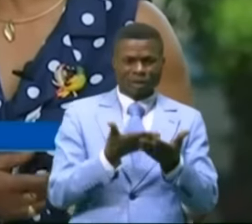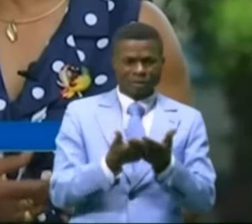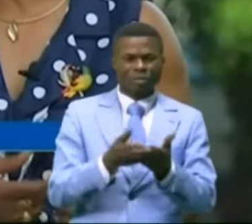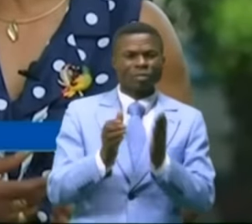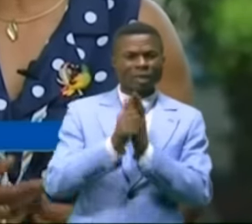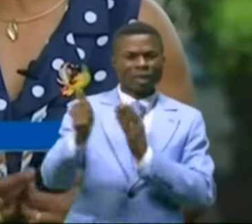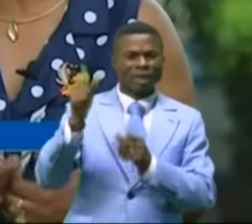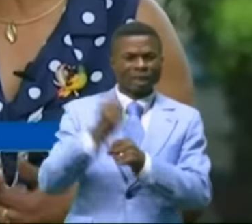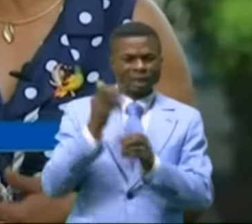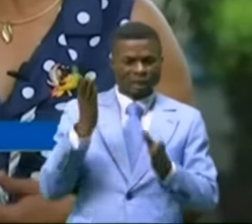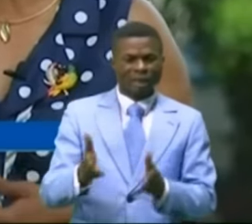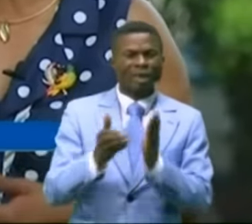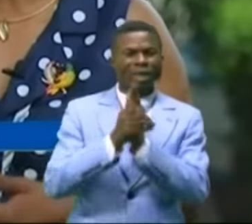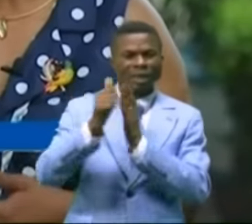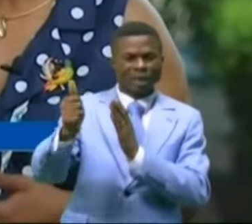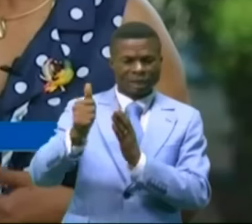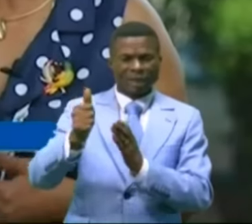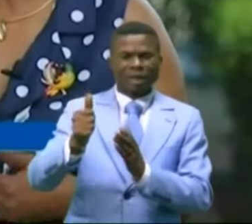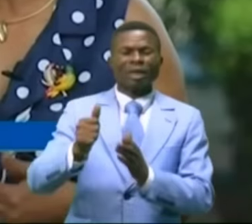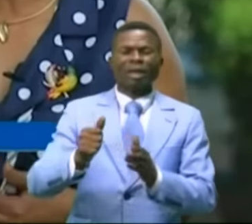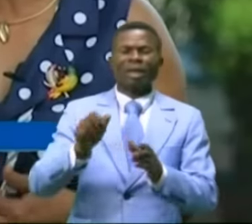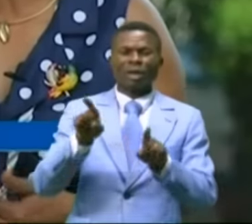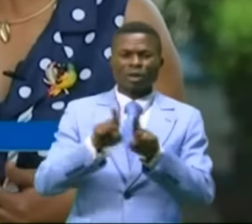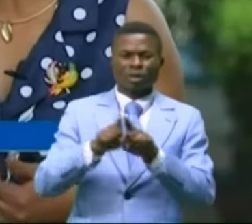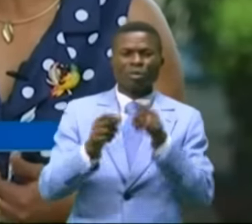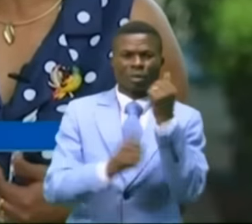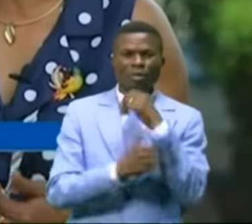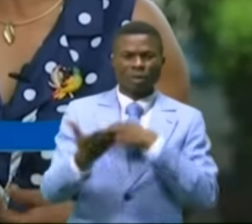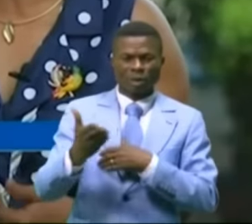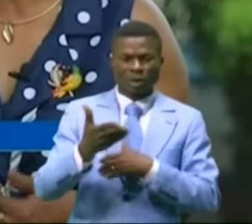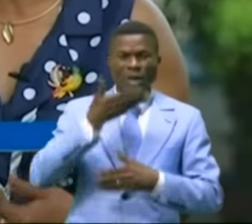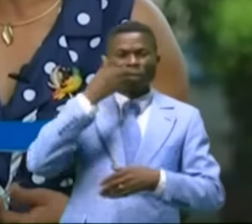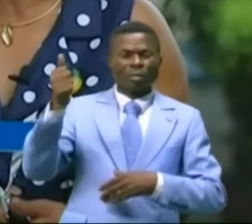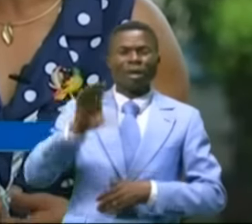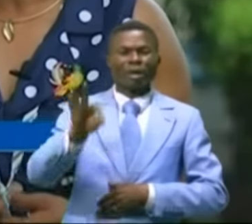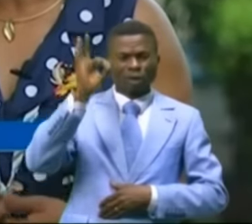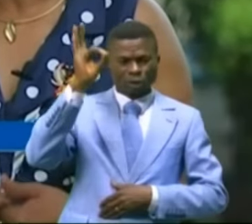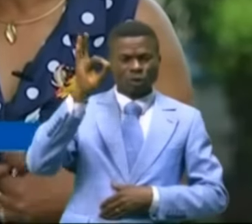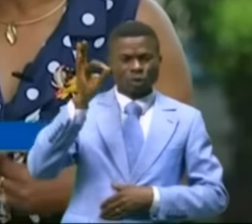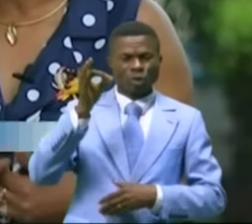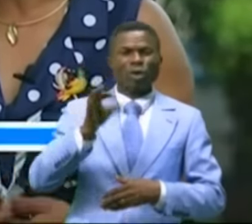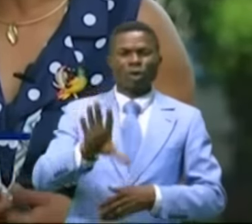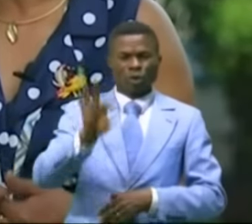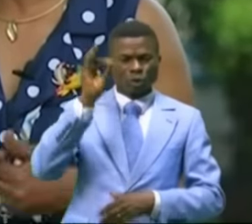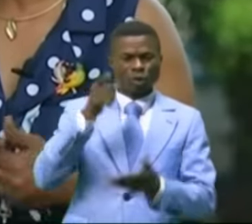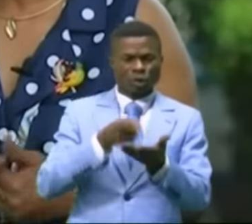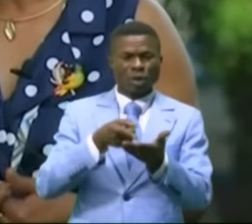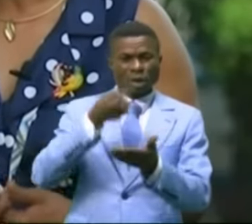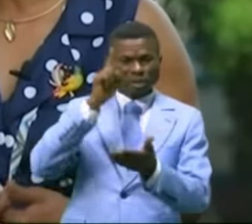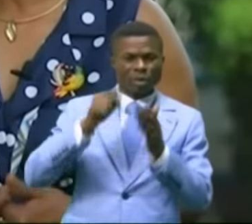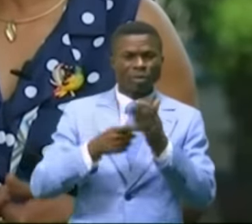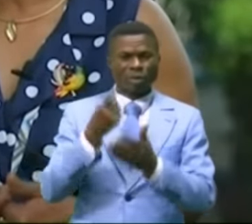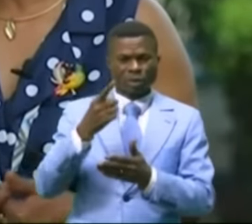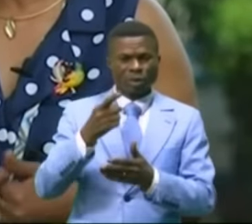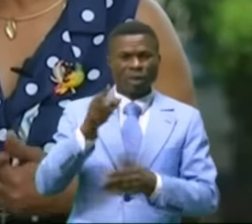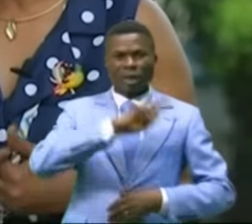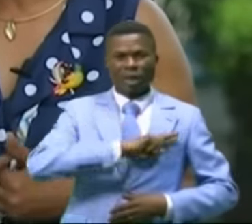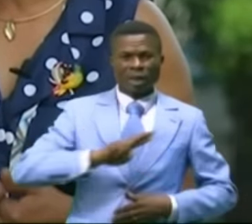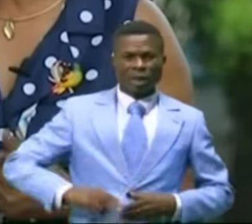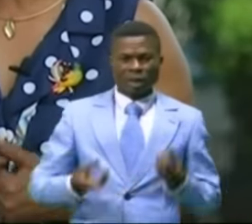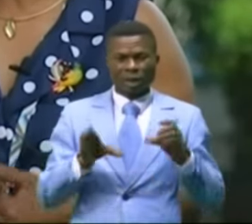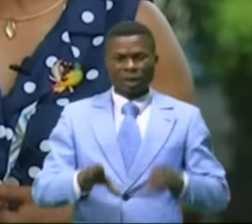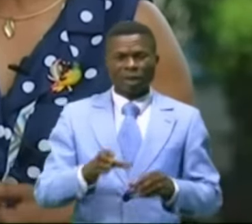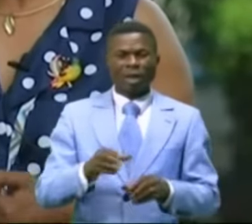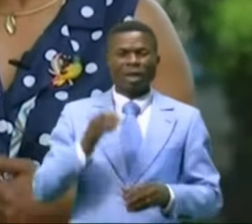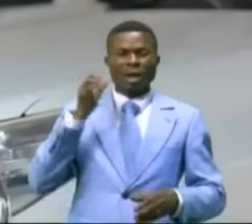qualités professionnelles, elle a les qualités humaines. Et moi je pense que c'est le meilleur choix qu'on pouvait avoir pour cette première de la RDC, avoir